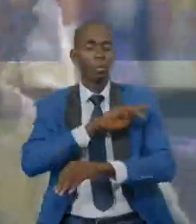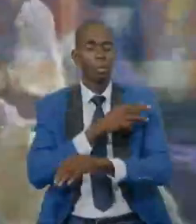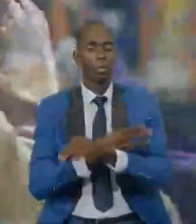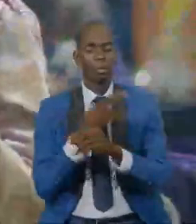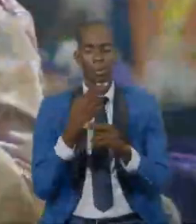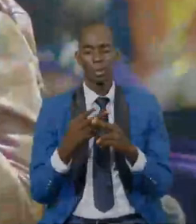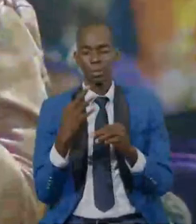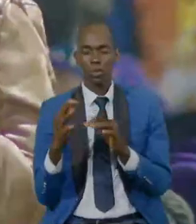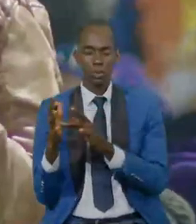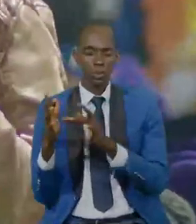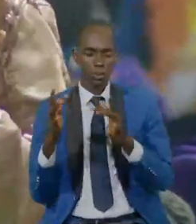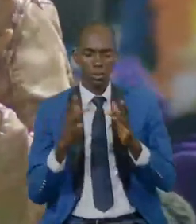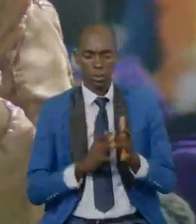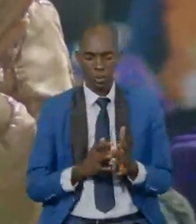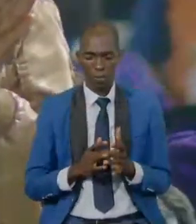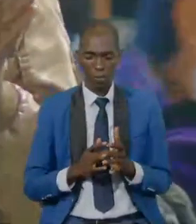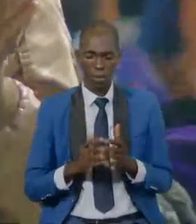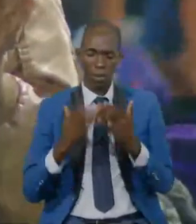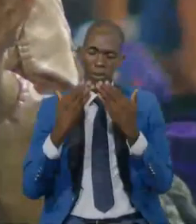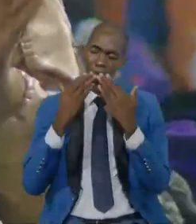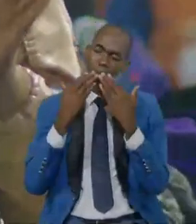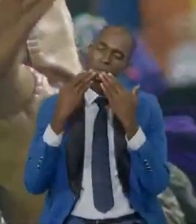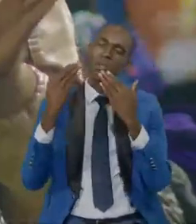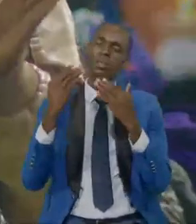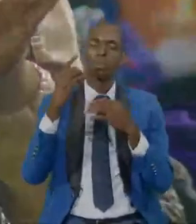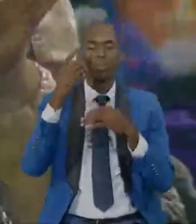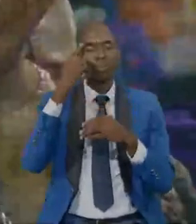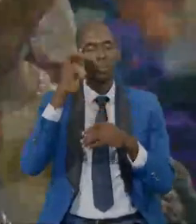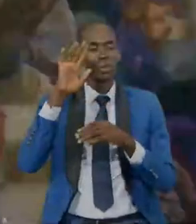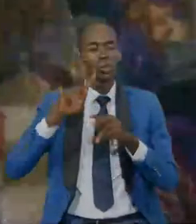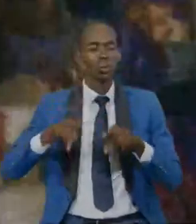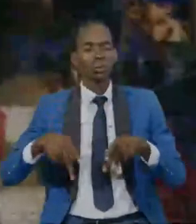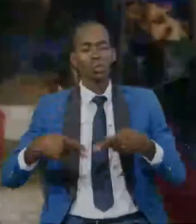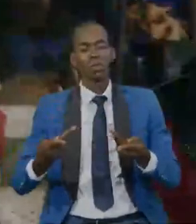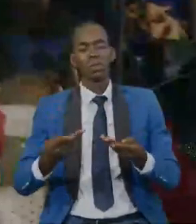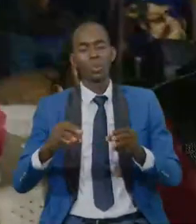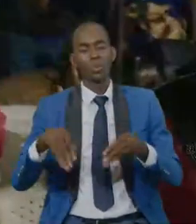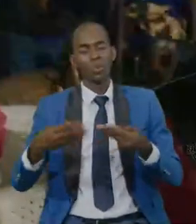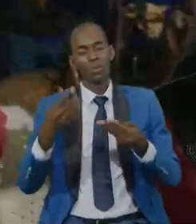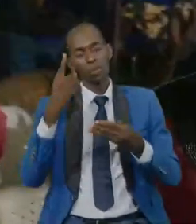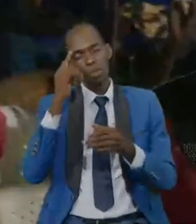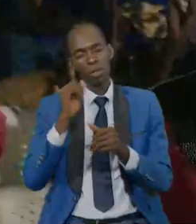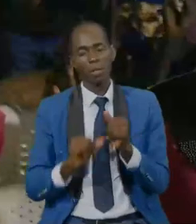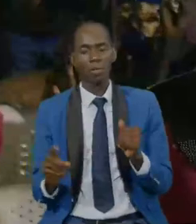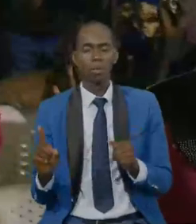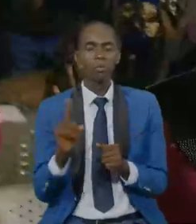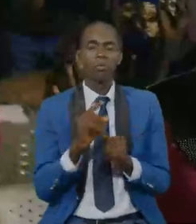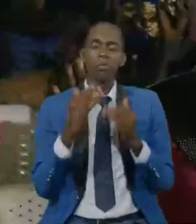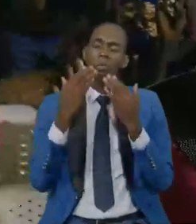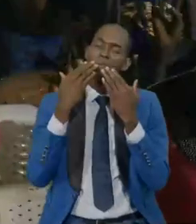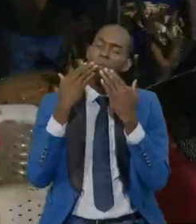Père, au nom puissant de Jésus, merci pour la provision pour tout le monde.